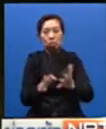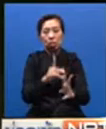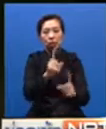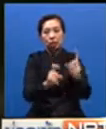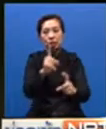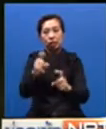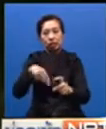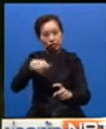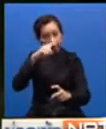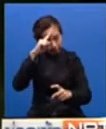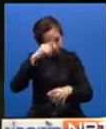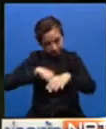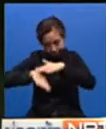เพื่อหาสาเหตุอุบัติเหตุนี้